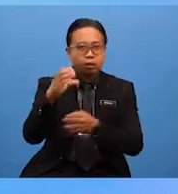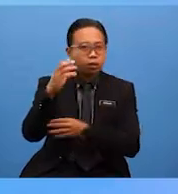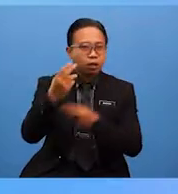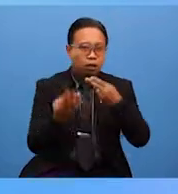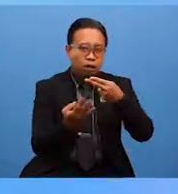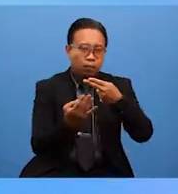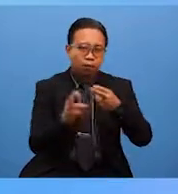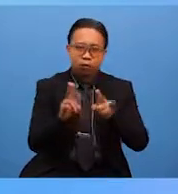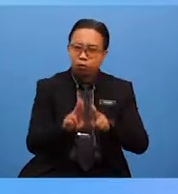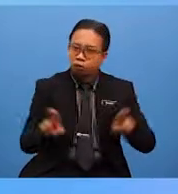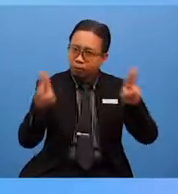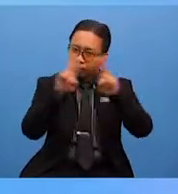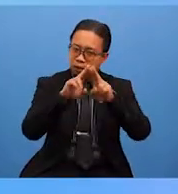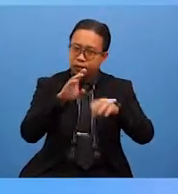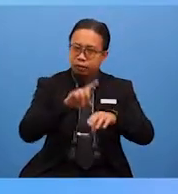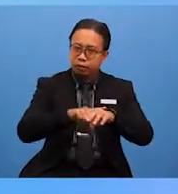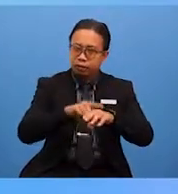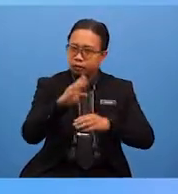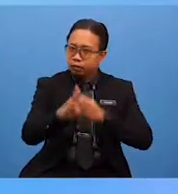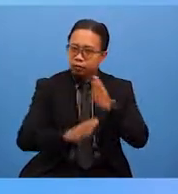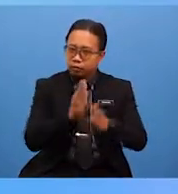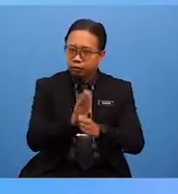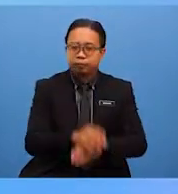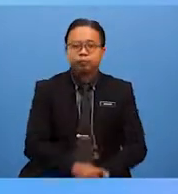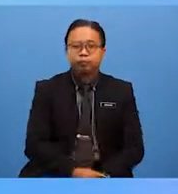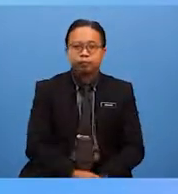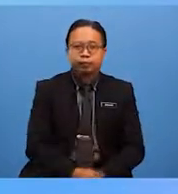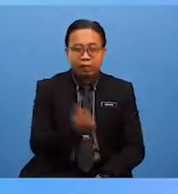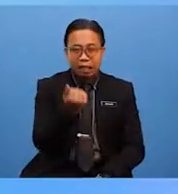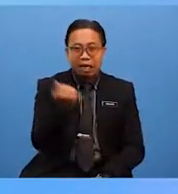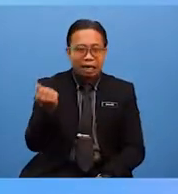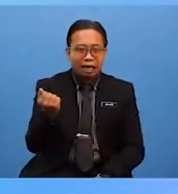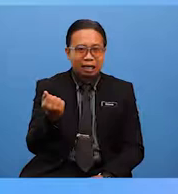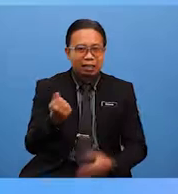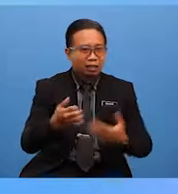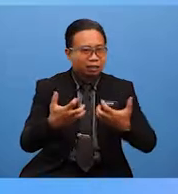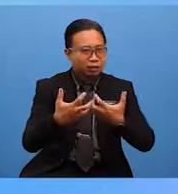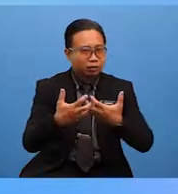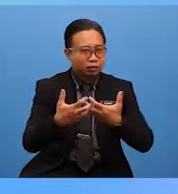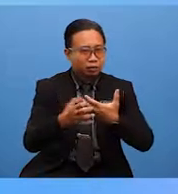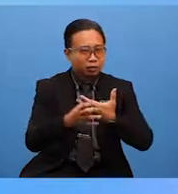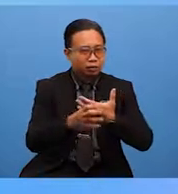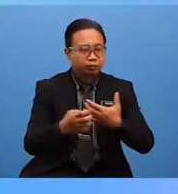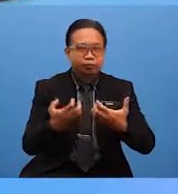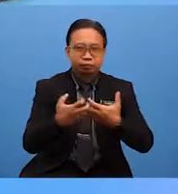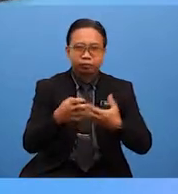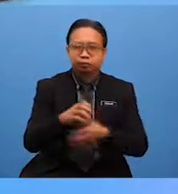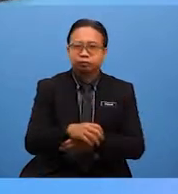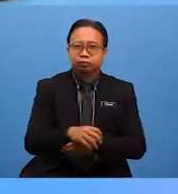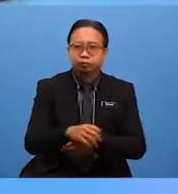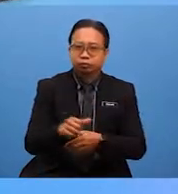utama bagi bumi peralatan elektrik seperti setrika cere